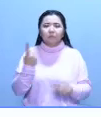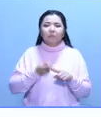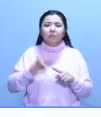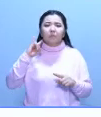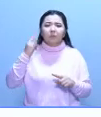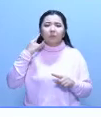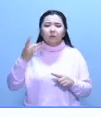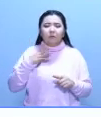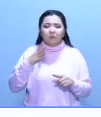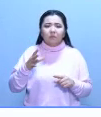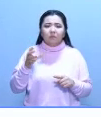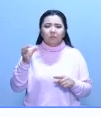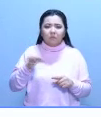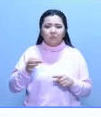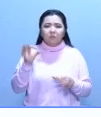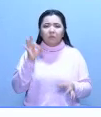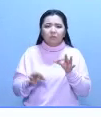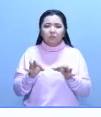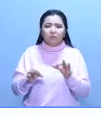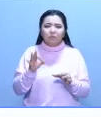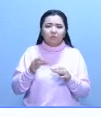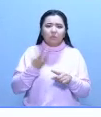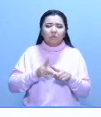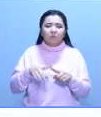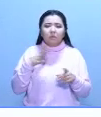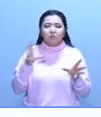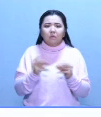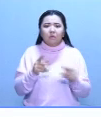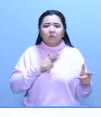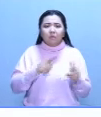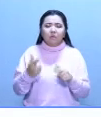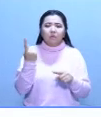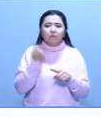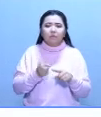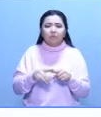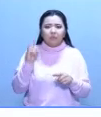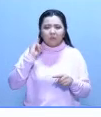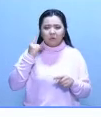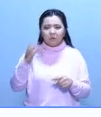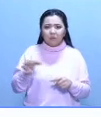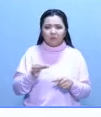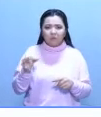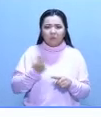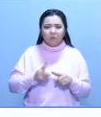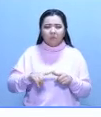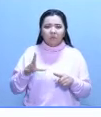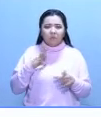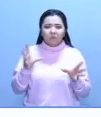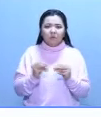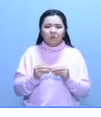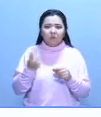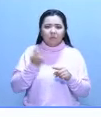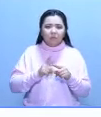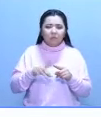Павлодар облыстық сотының қылмыстық істер жөніндегі сот алқасының кезекті отырысы өтті. Күн тәртібінде Павлодар облысының денсаулық сақтау